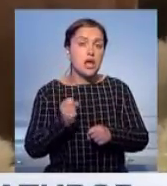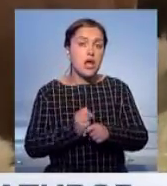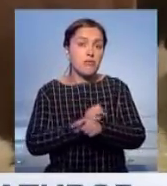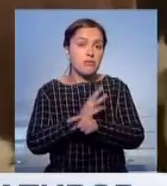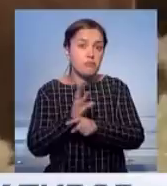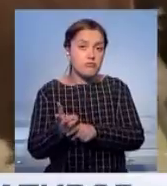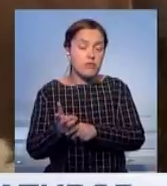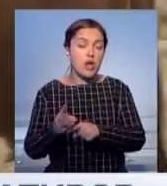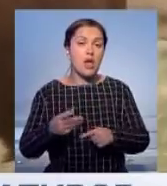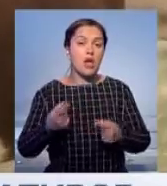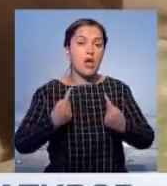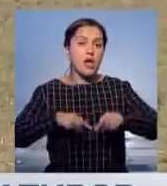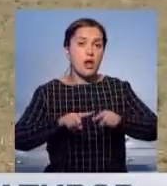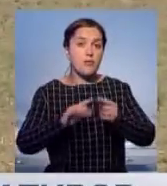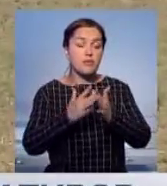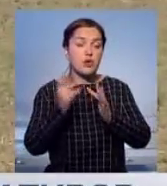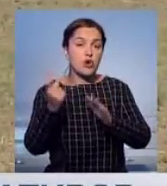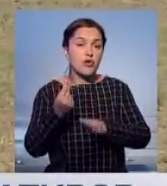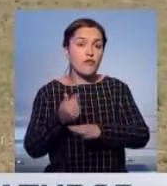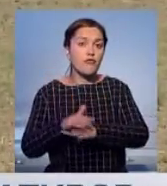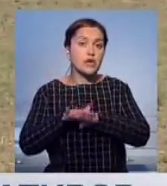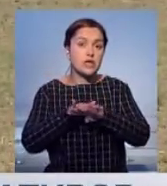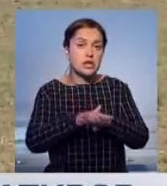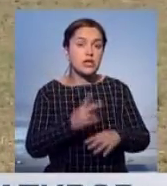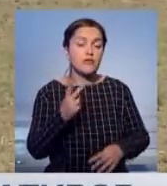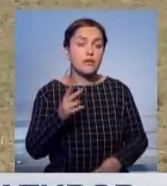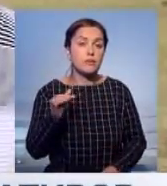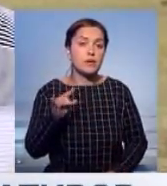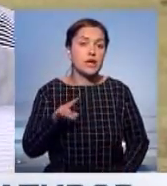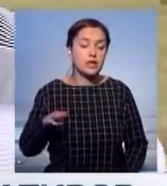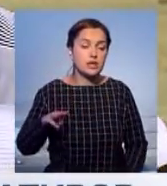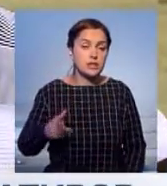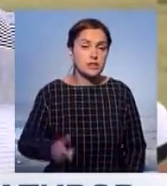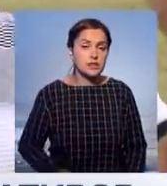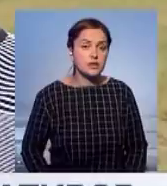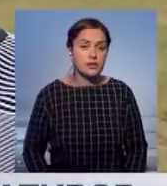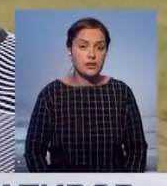кооперативов в этом году по области выделено свыше 2 миллиардов тенге.